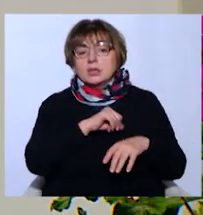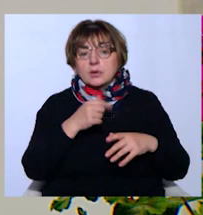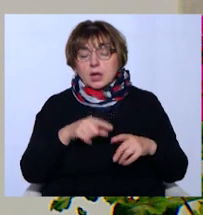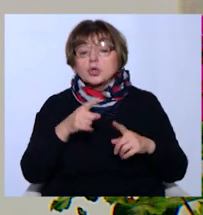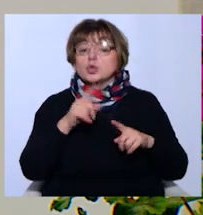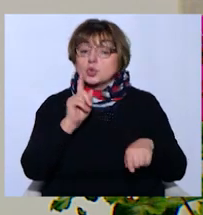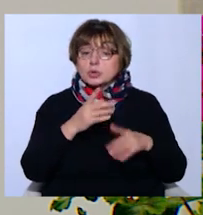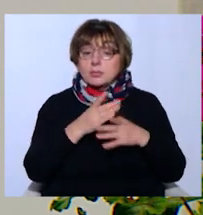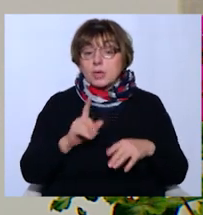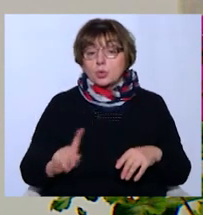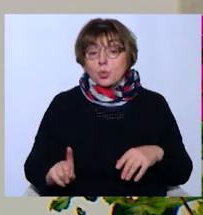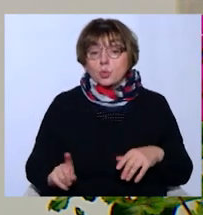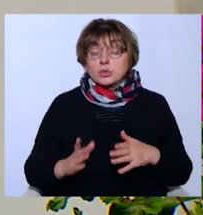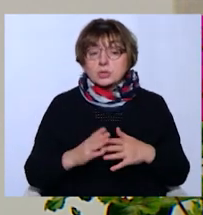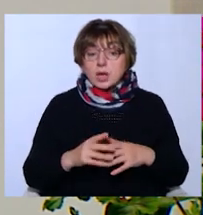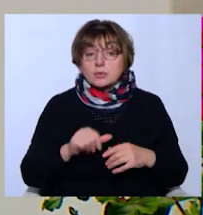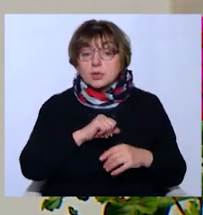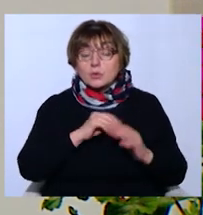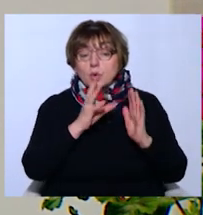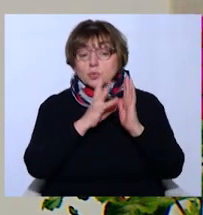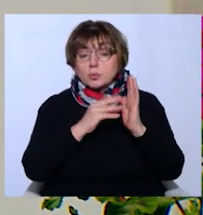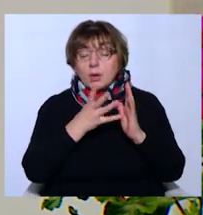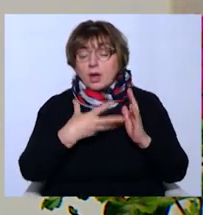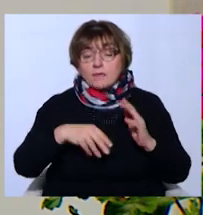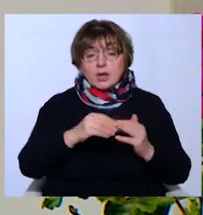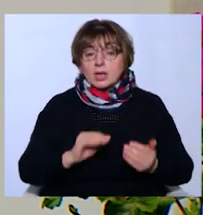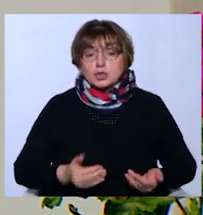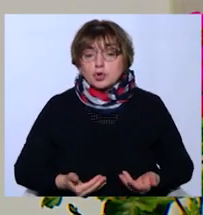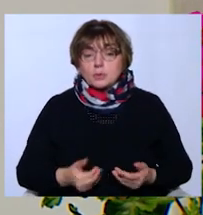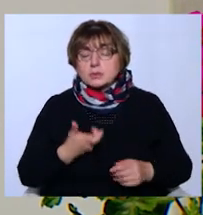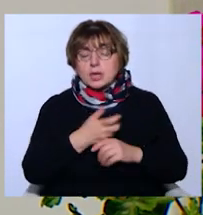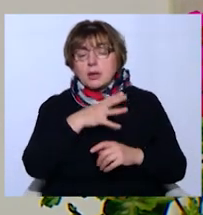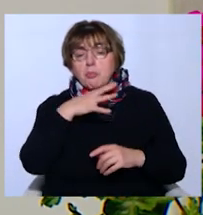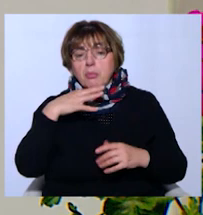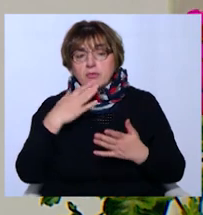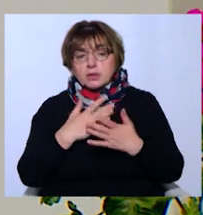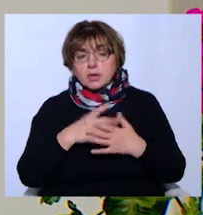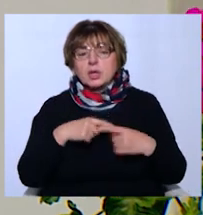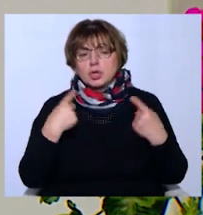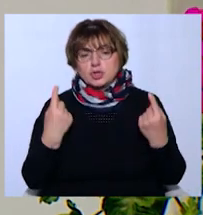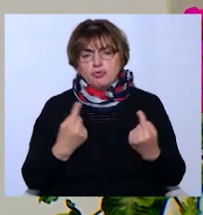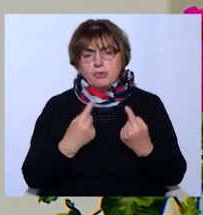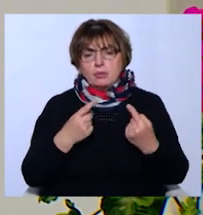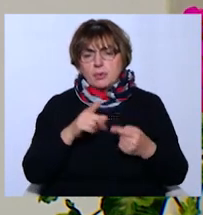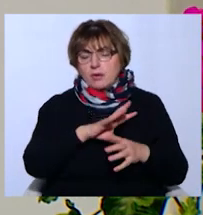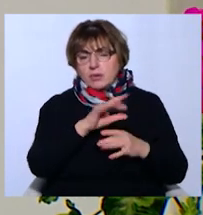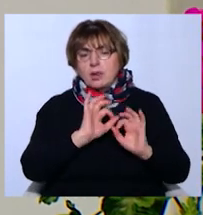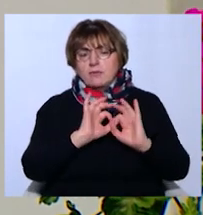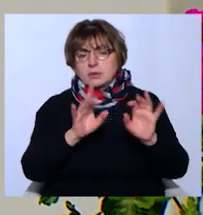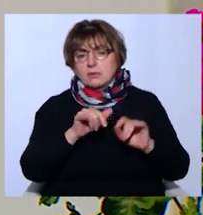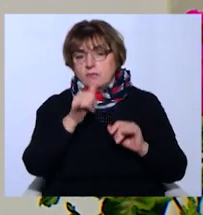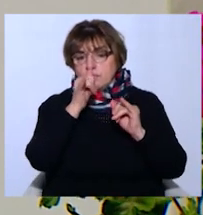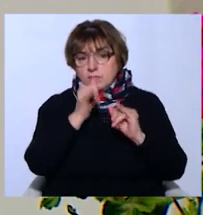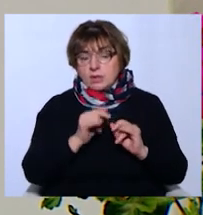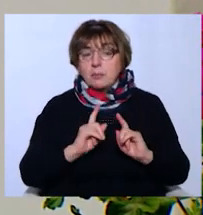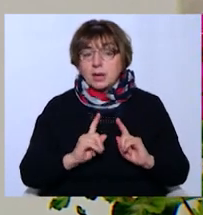მათ. ძუძუმწოვრები, როგორც გითხარით, ყველგან ბინადრობენ და ძალიან მრავლად არიან. ბუნებრივია, ჩვენ ყველა მათგანზე დღეს ვერ ვისაუბრებთ,